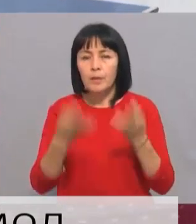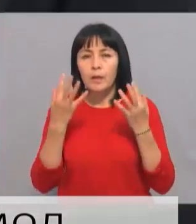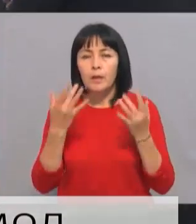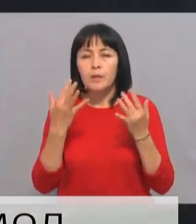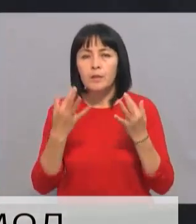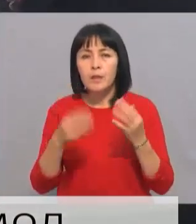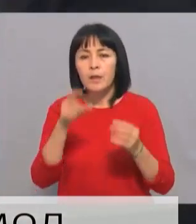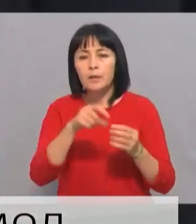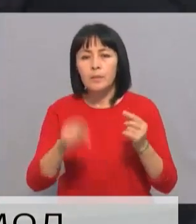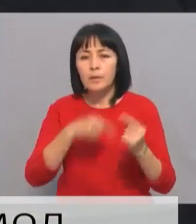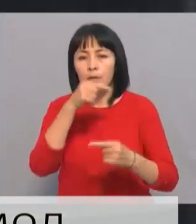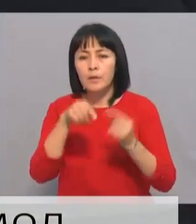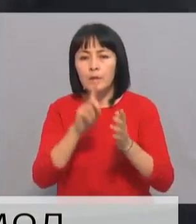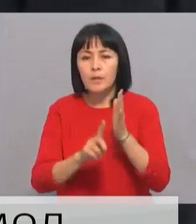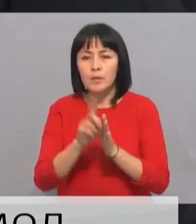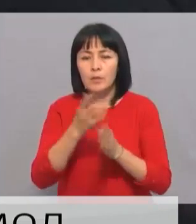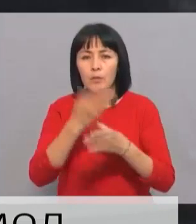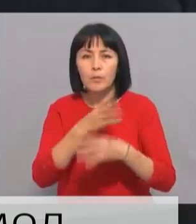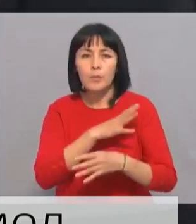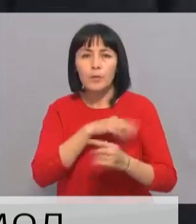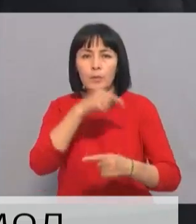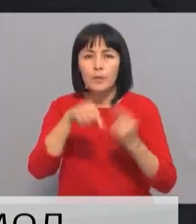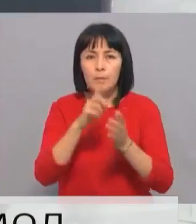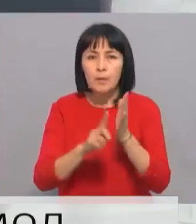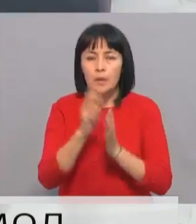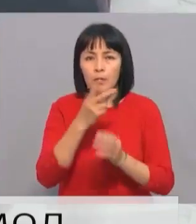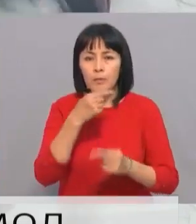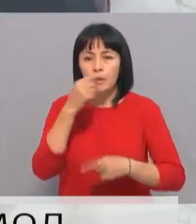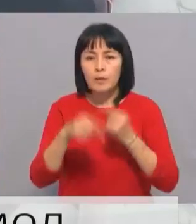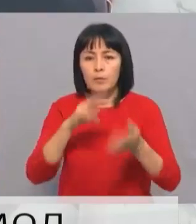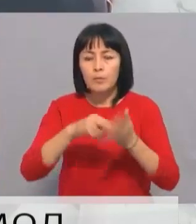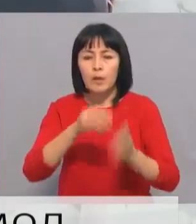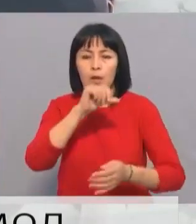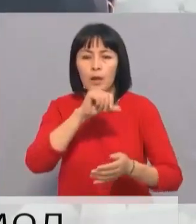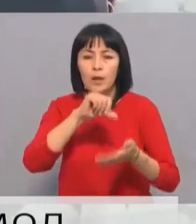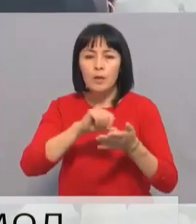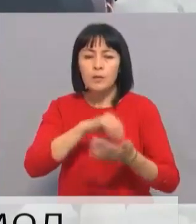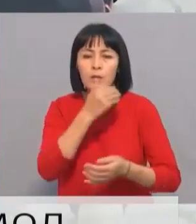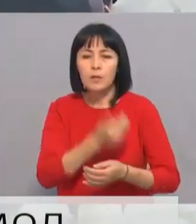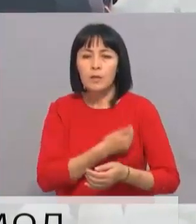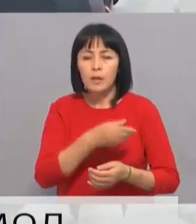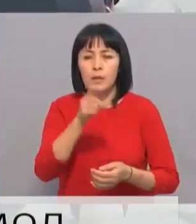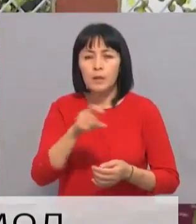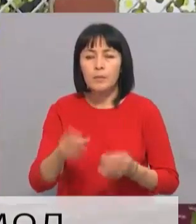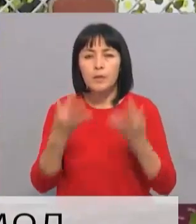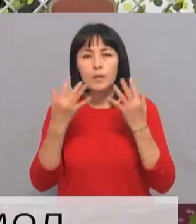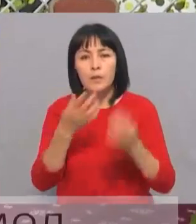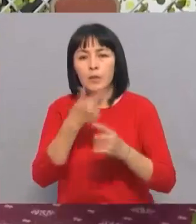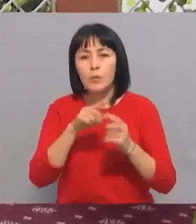кәсібін ашуға мүмкіндік берді. Бизнесін бастағандарды көріп, келер жыл осы жобаға қатысуға қызығушылық танытып жатқандардың да